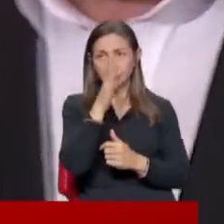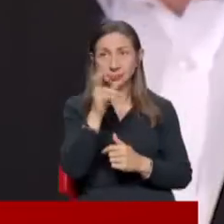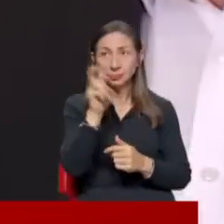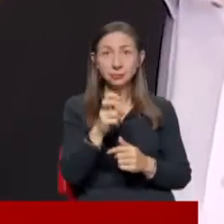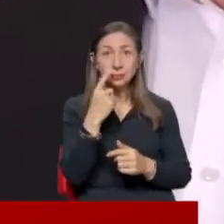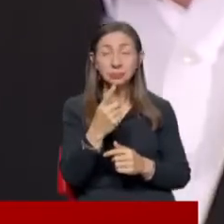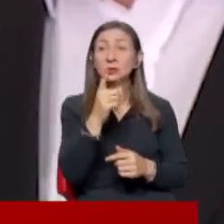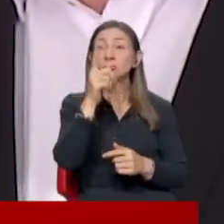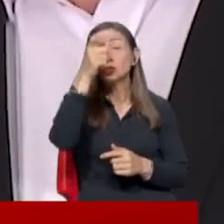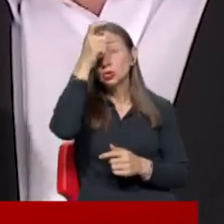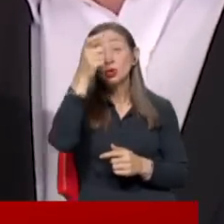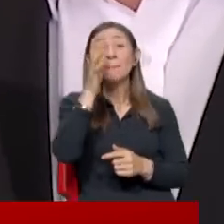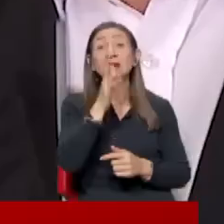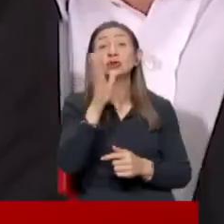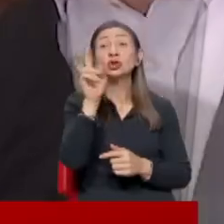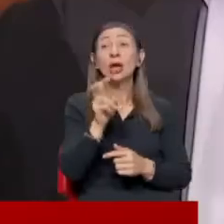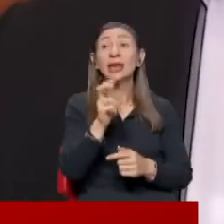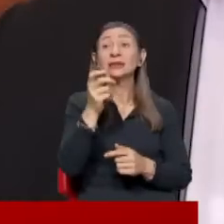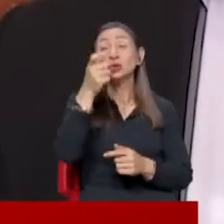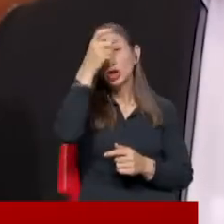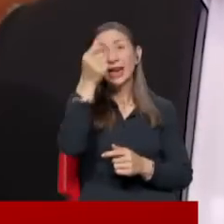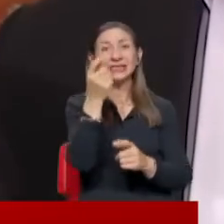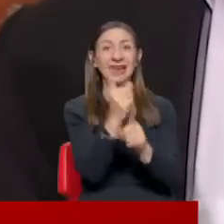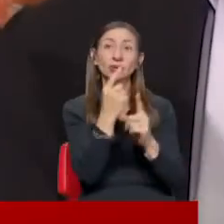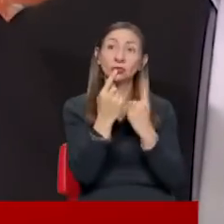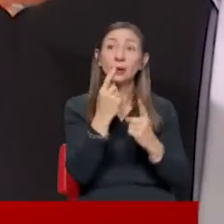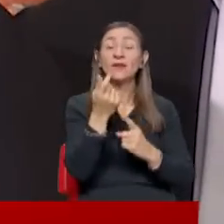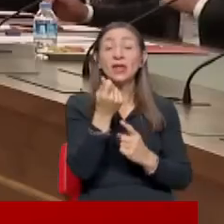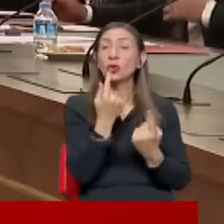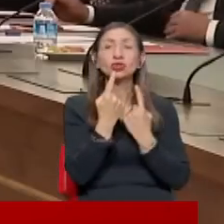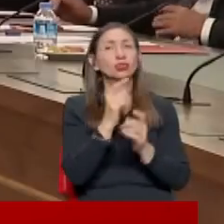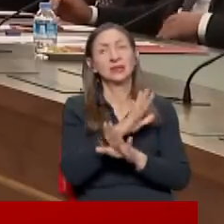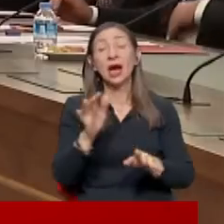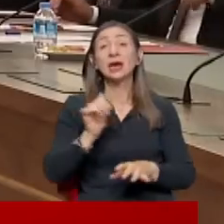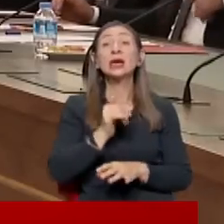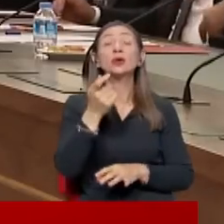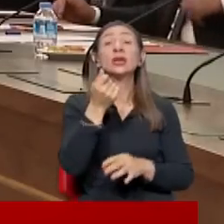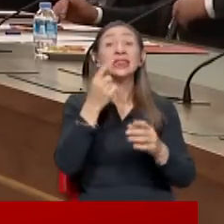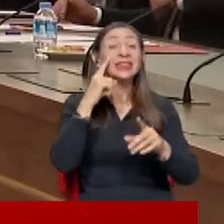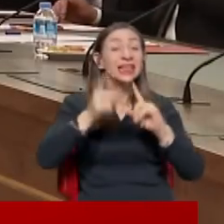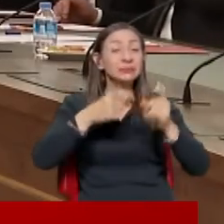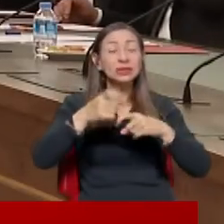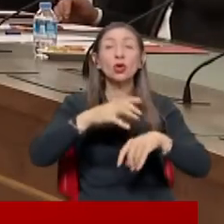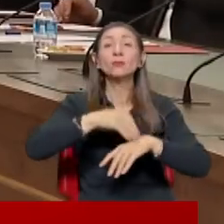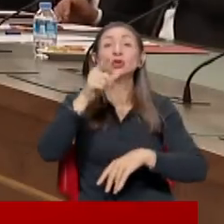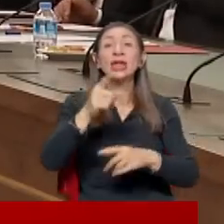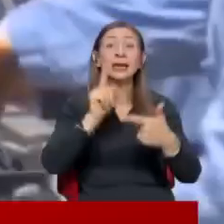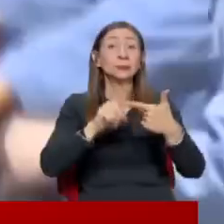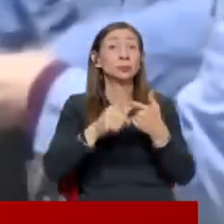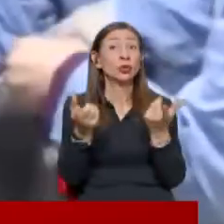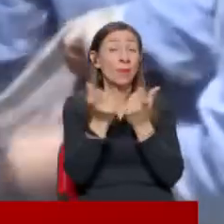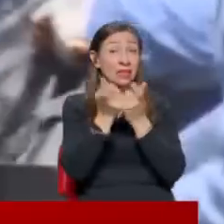derken $500'ın TL karşılığını konuşalım o zaman. Rakam olarak bir yere gelinmedi. Asgari ücret tespit komisyonu ikinci kez